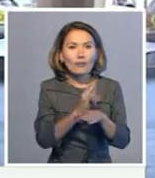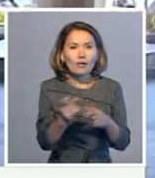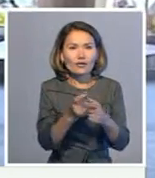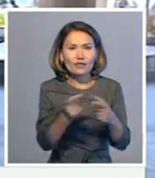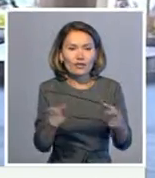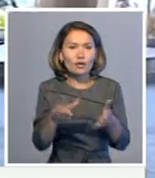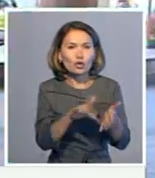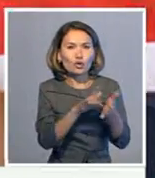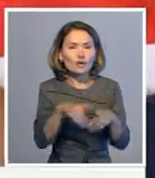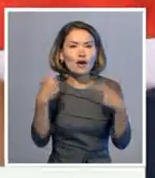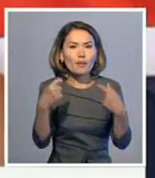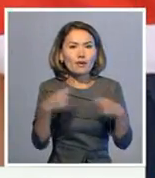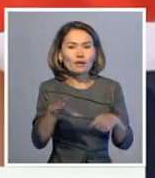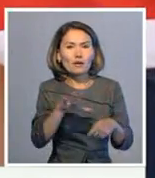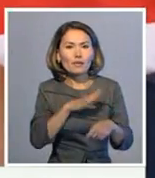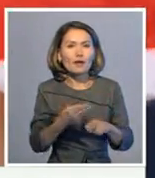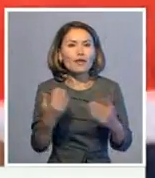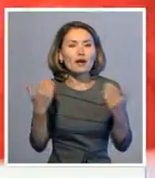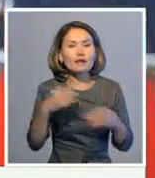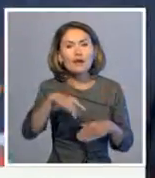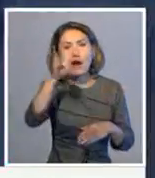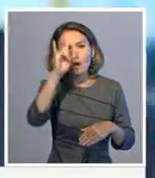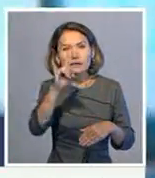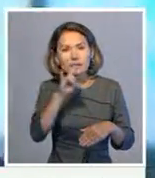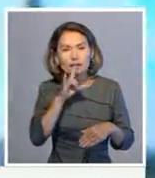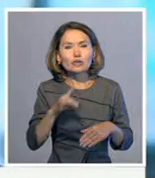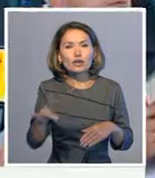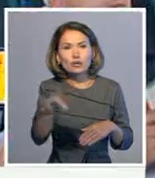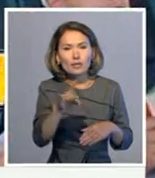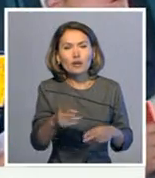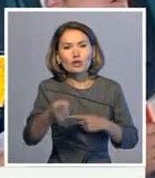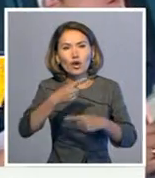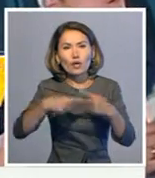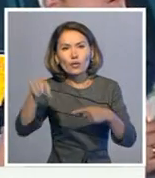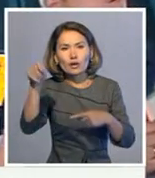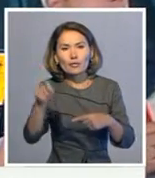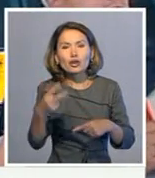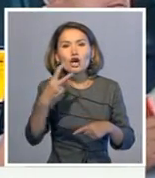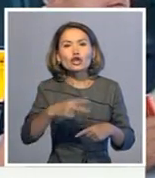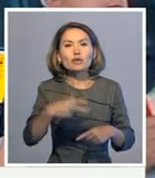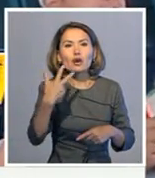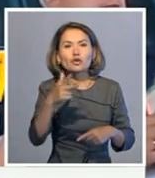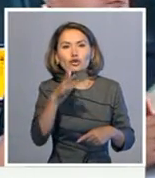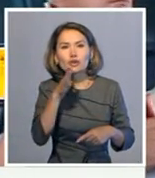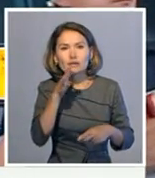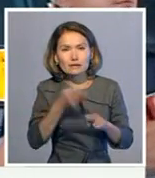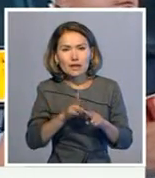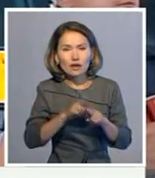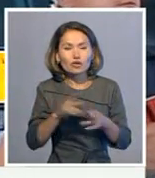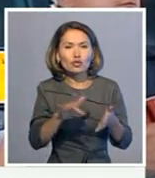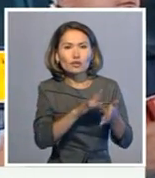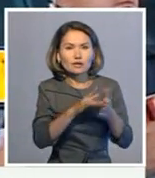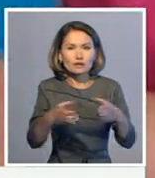Саяхатшылар алданғанын Түркияға барғанда бірақ білет. Қазір отандастарымызда сан соқтыртқан туристік фирманың 23 жастағы менеджері қамауға алынды.